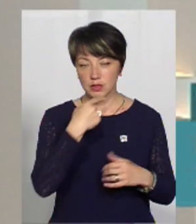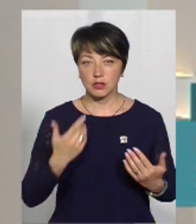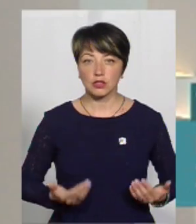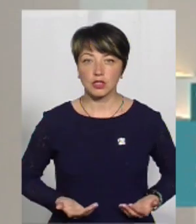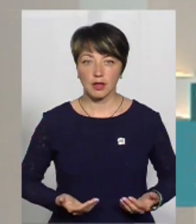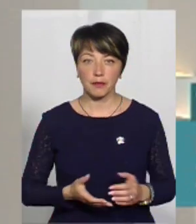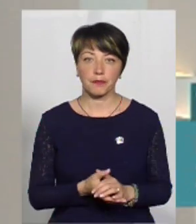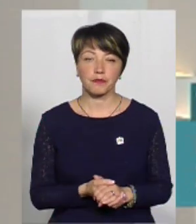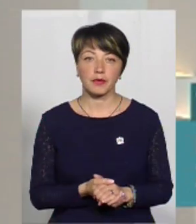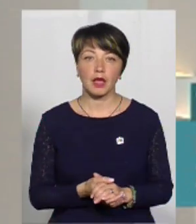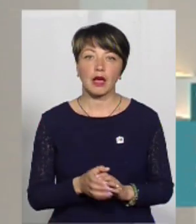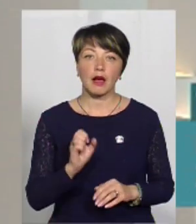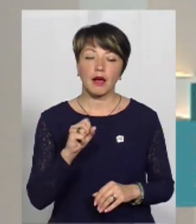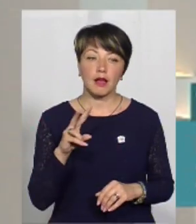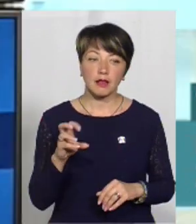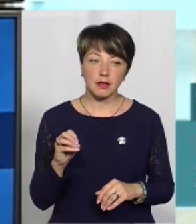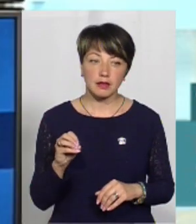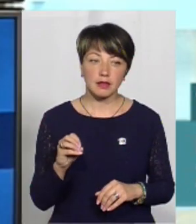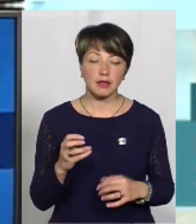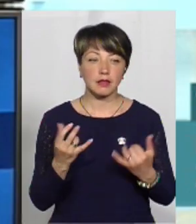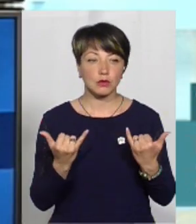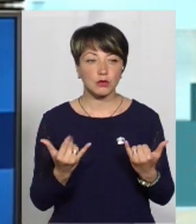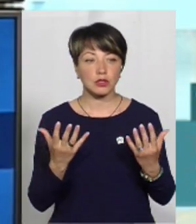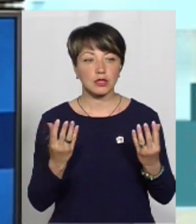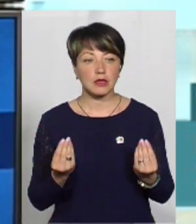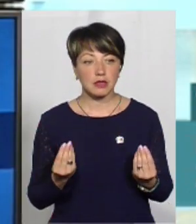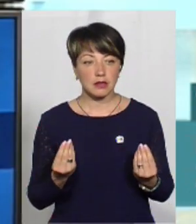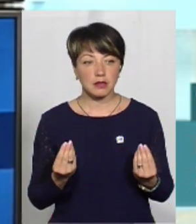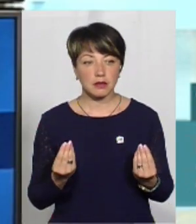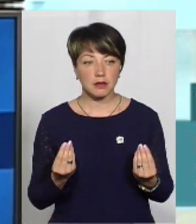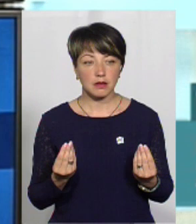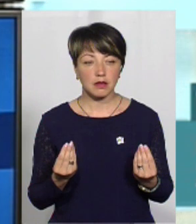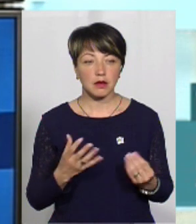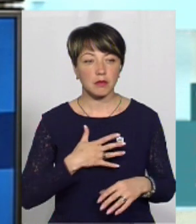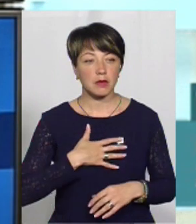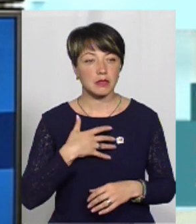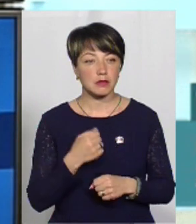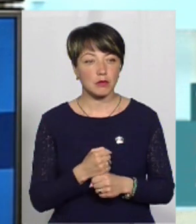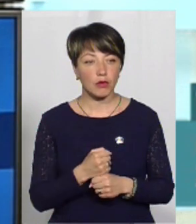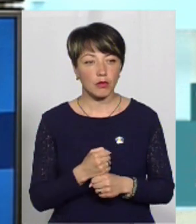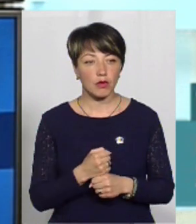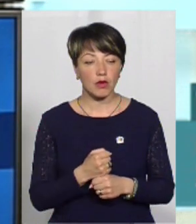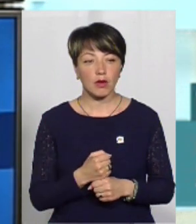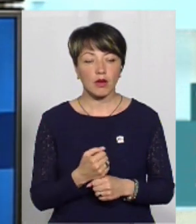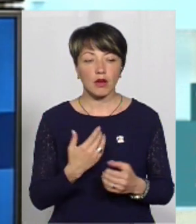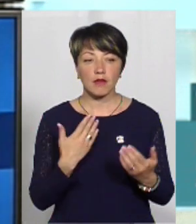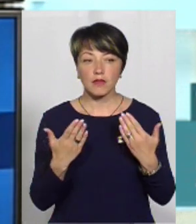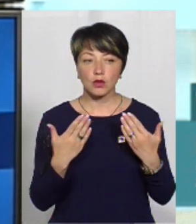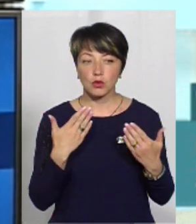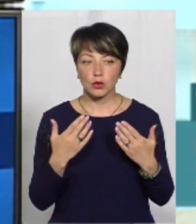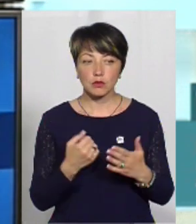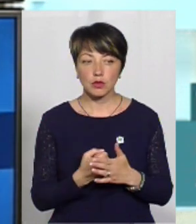в його особисте життя. Якісь вчинки. Так. Якісь, так. Разом з тим, на сьогоднішній день дуже принципово відносимося